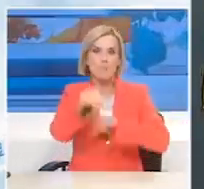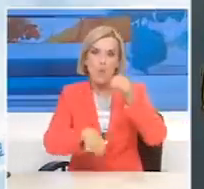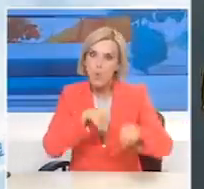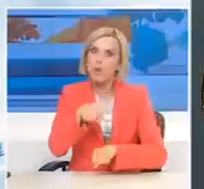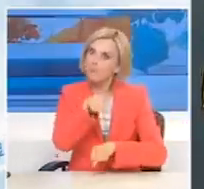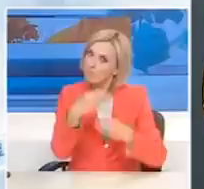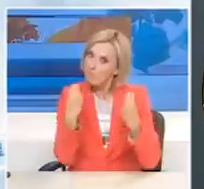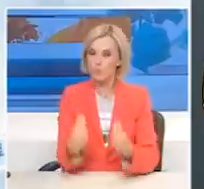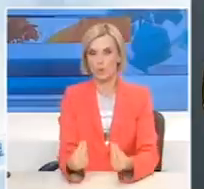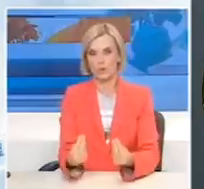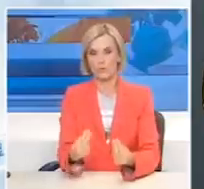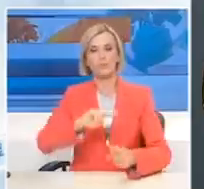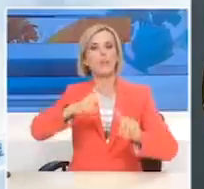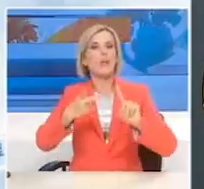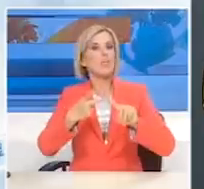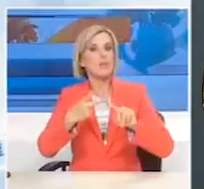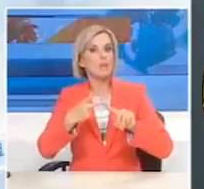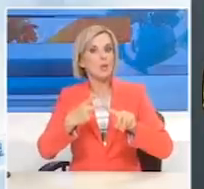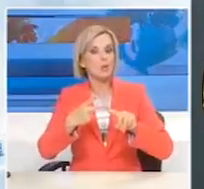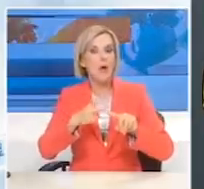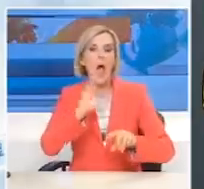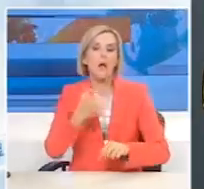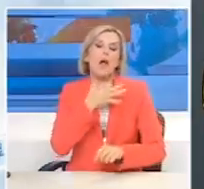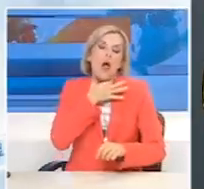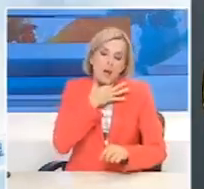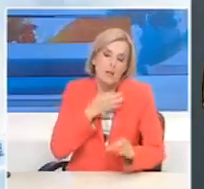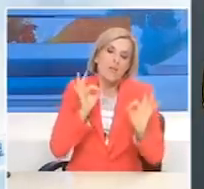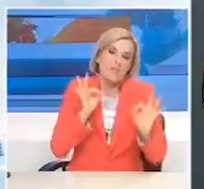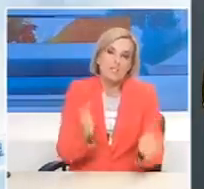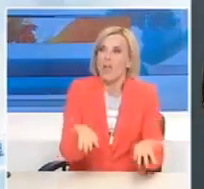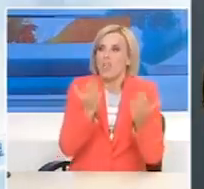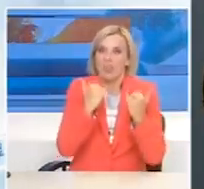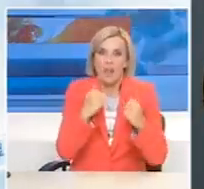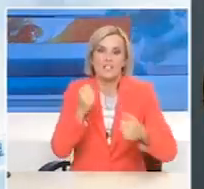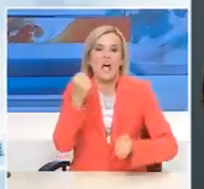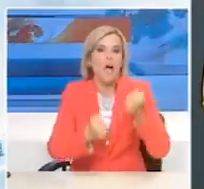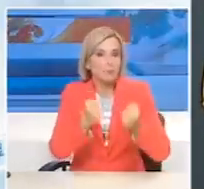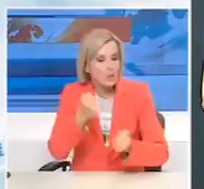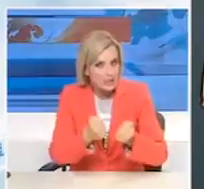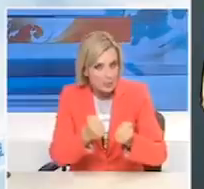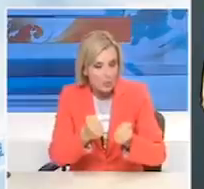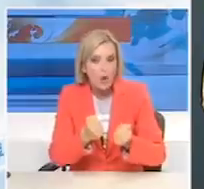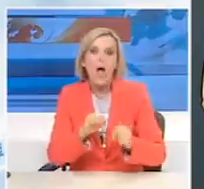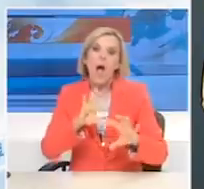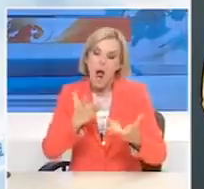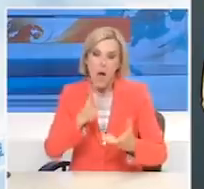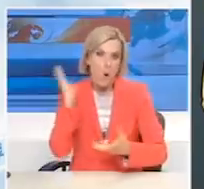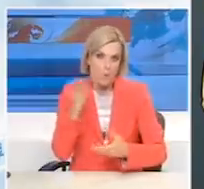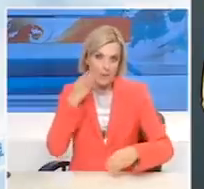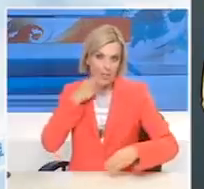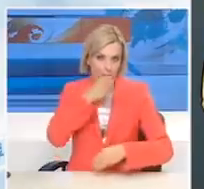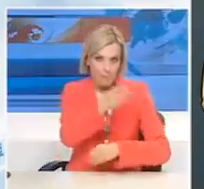Δεύτερον, όταν πρέπει και είναι απαραίτητο να χρησιμοποιούμε τα μέσα μαζικής μεταφοράς, να το κάνουμε τους κανόνες. Δηλαδή, τη χρήση